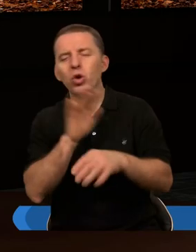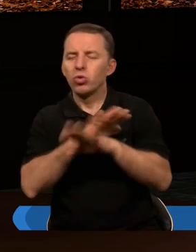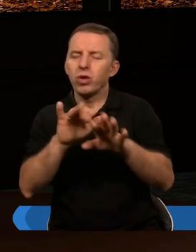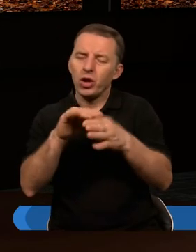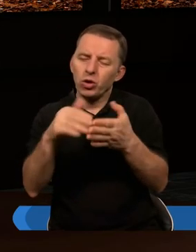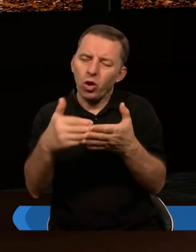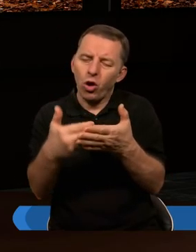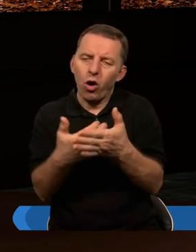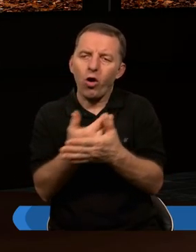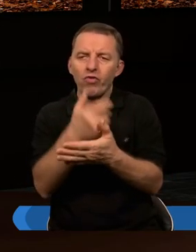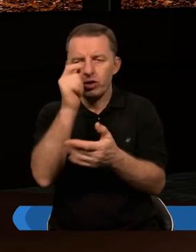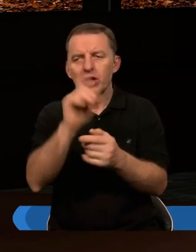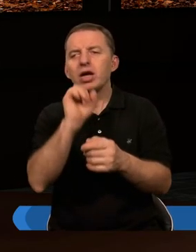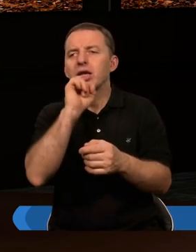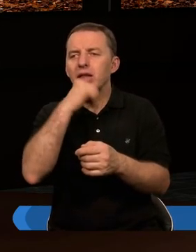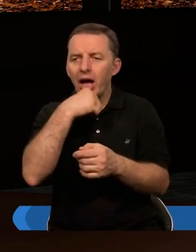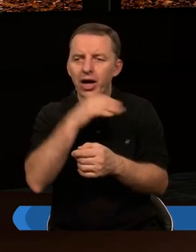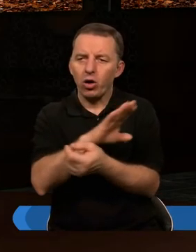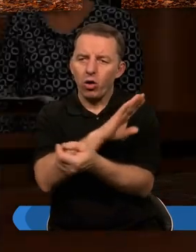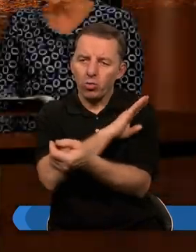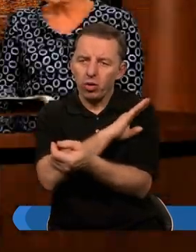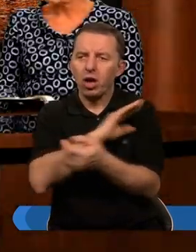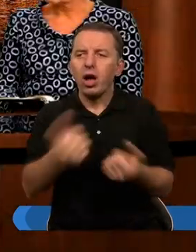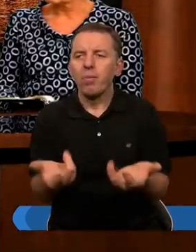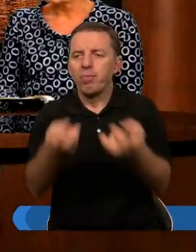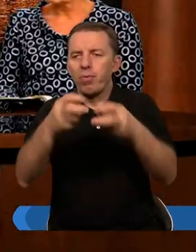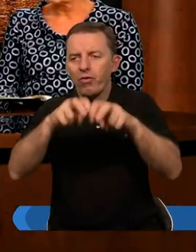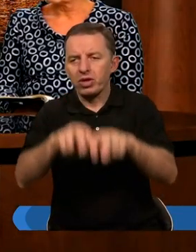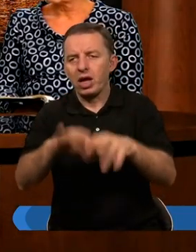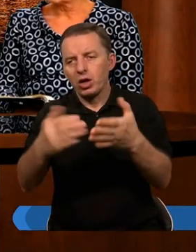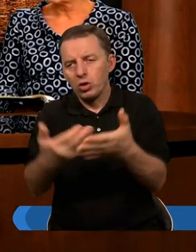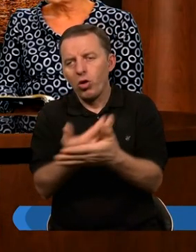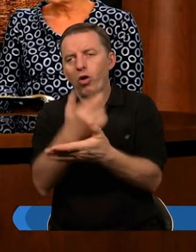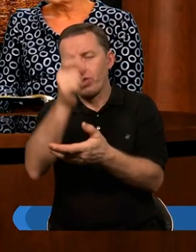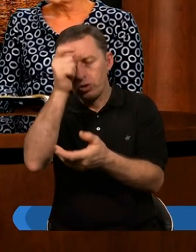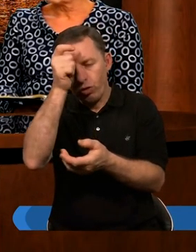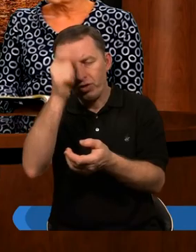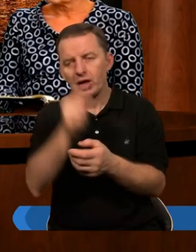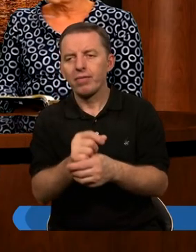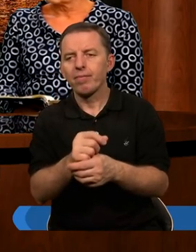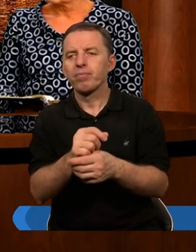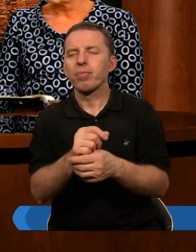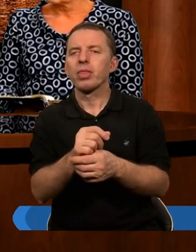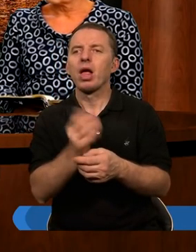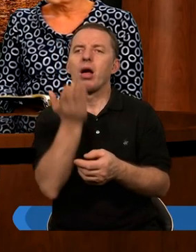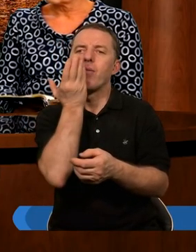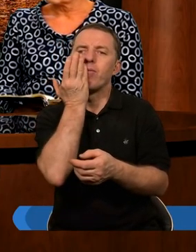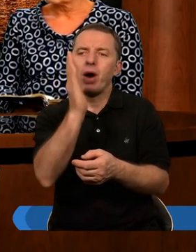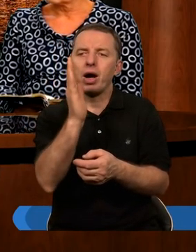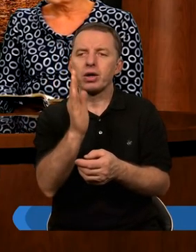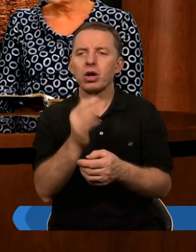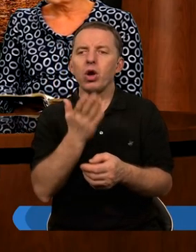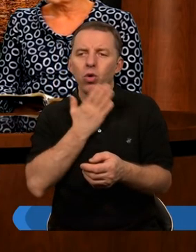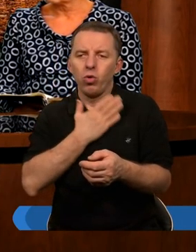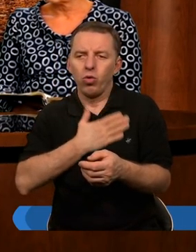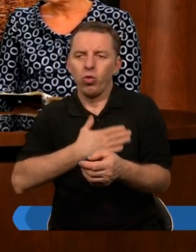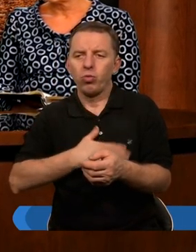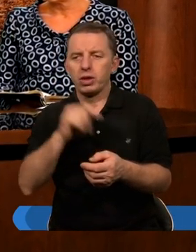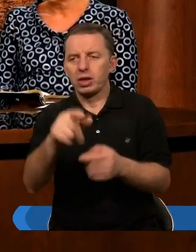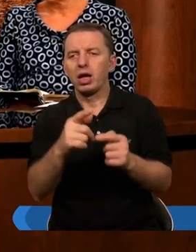nowy człowiek. Stary, umiera, powstaje nowy człowiek. I bardzo zresztą lubię ten